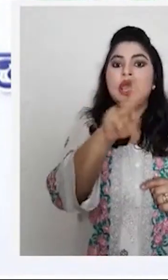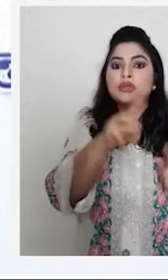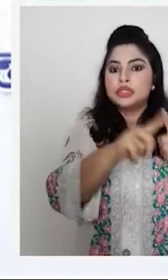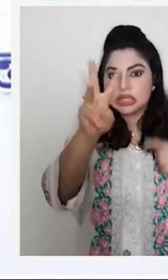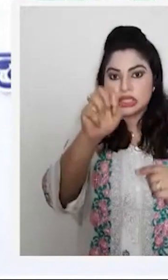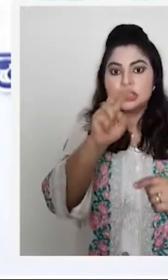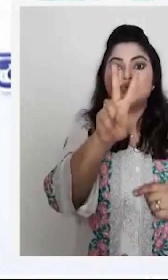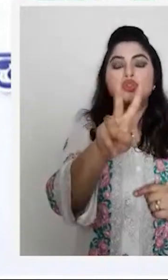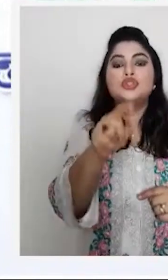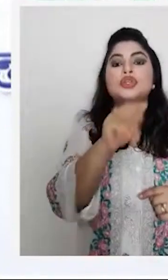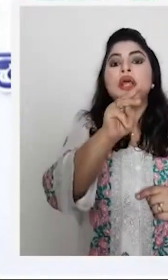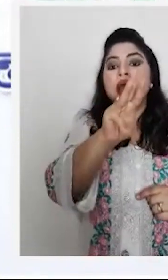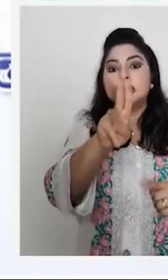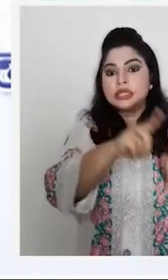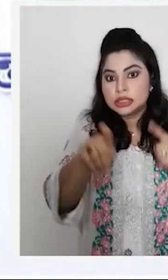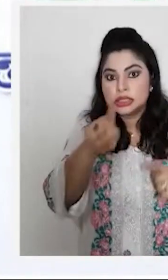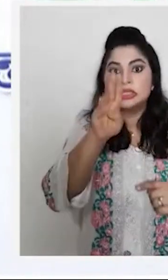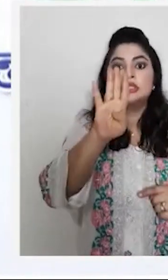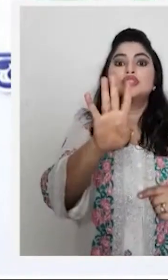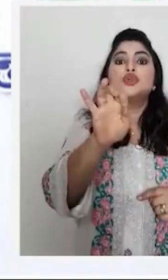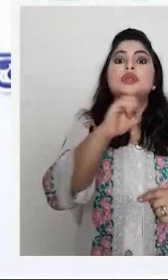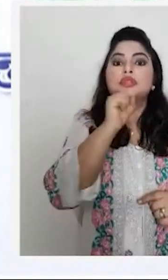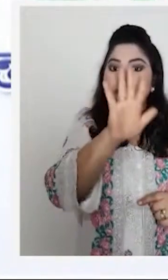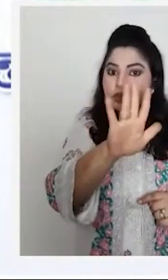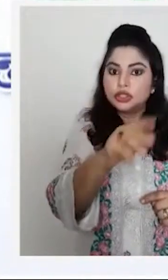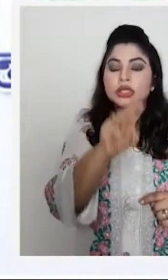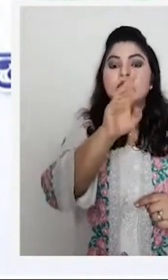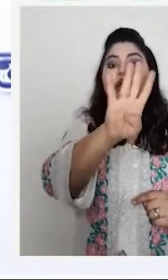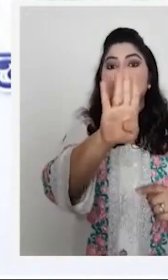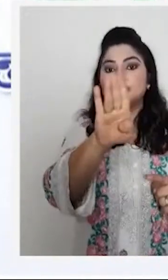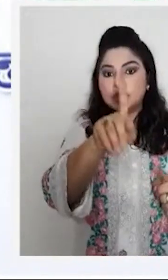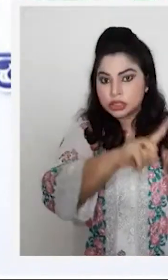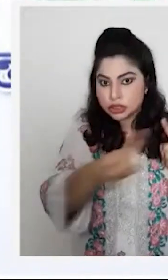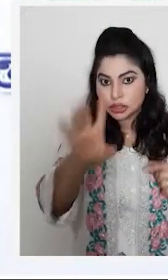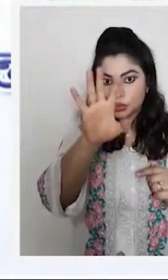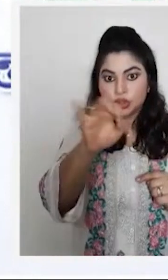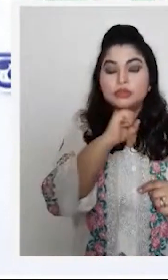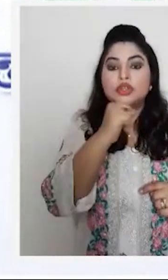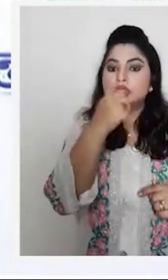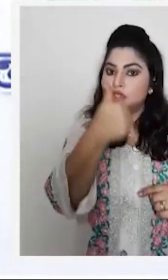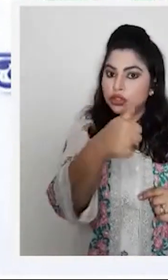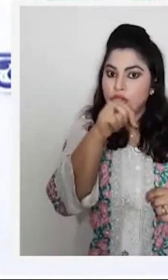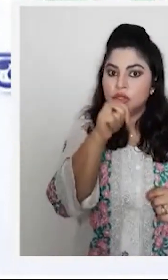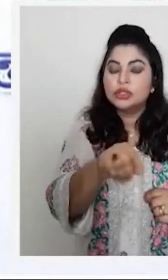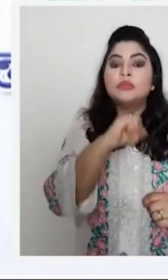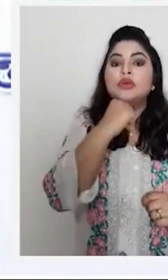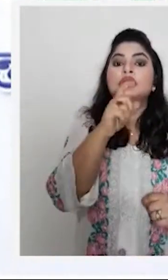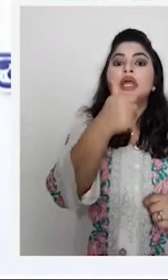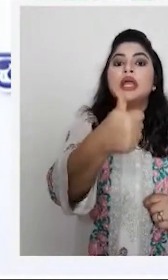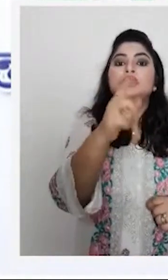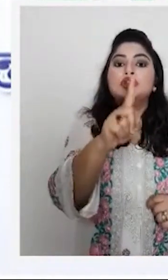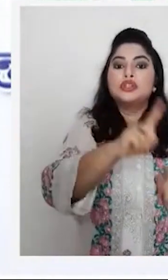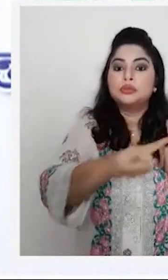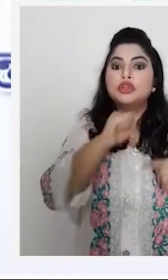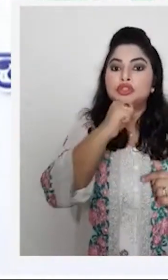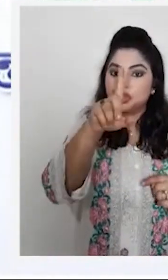বয়স বিভাজনে 0-10 বছরের 1 জন, 21-30 বছর 2 জন, 31-40 5 জন, 41-50